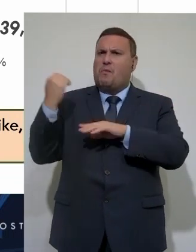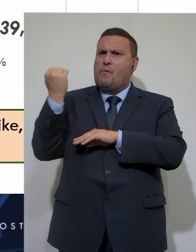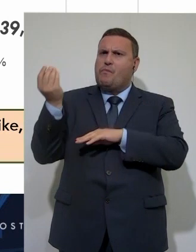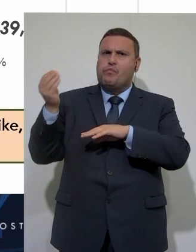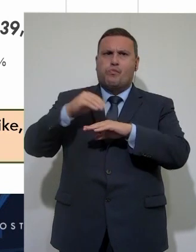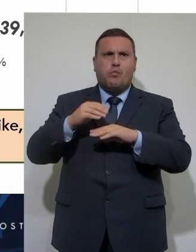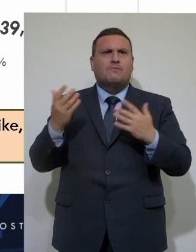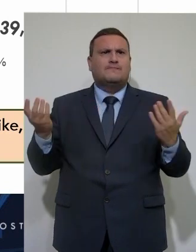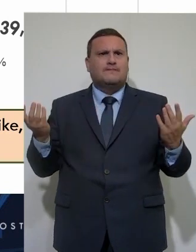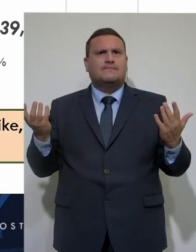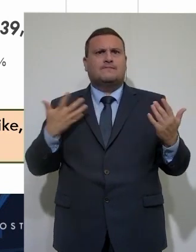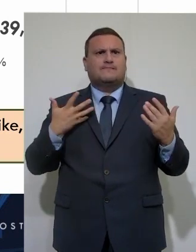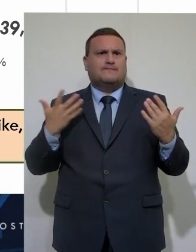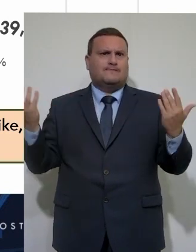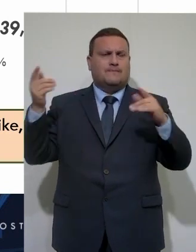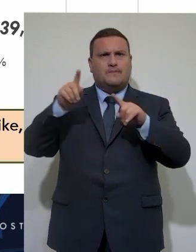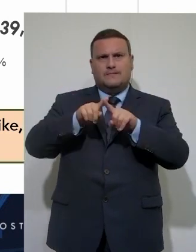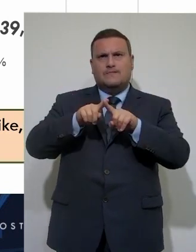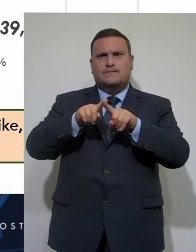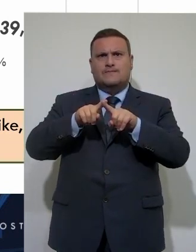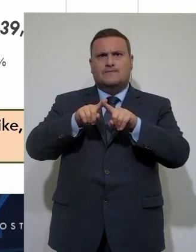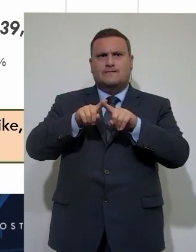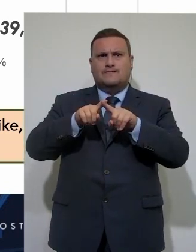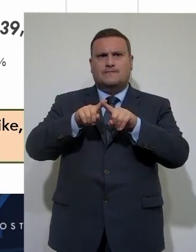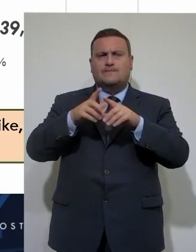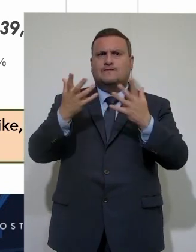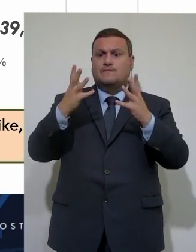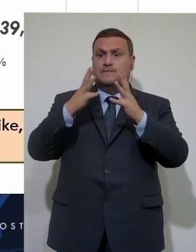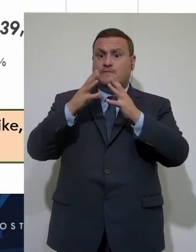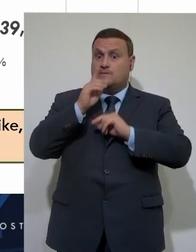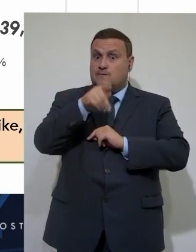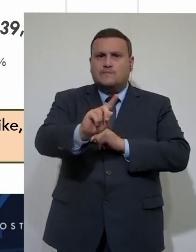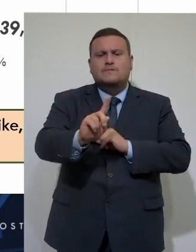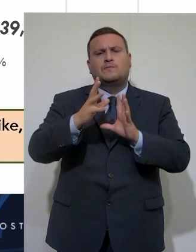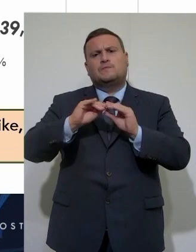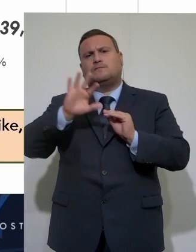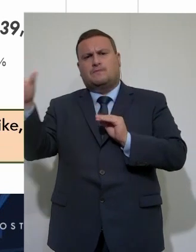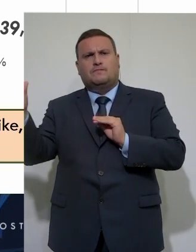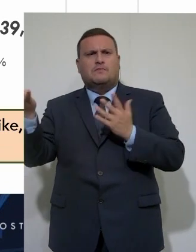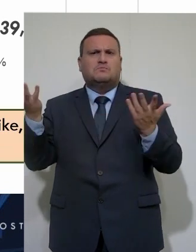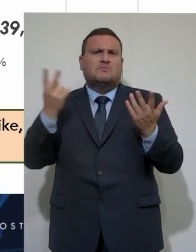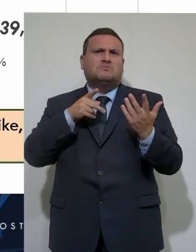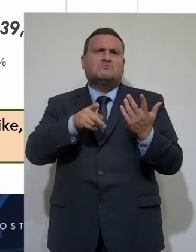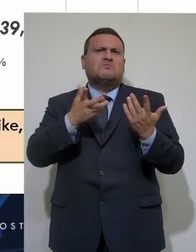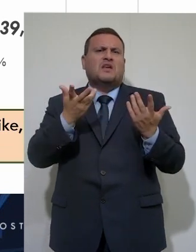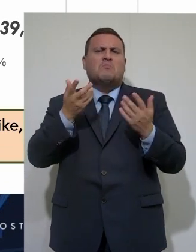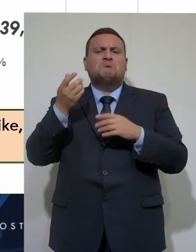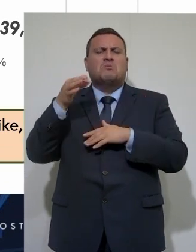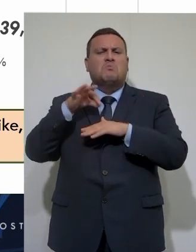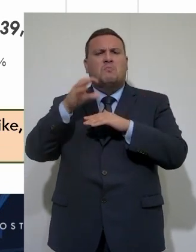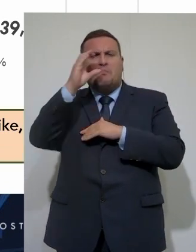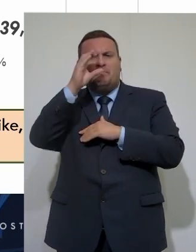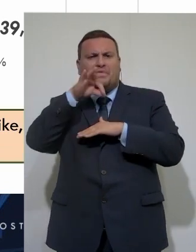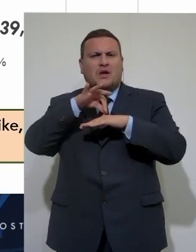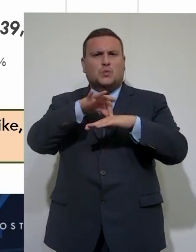sono in grado di fornirli autonomamente, quando non lo fanno così lo fanno con altre aziende partner e sono da escursioni guidate, attività fatte in